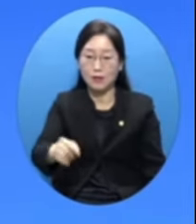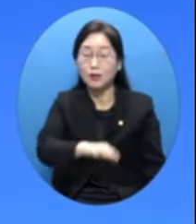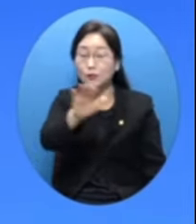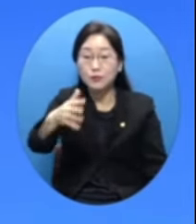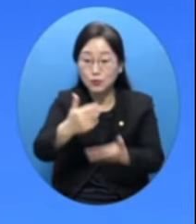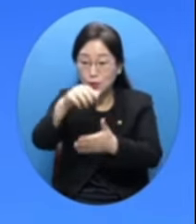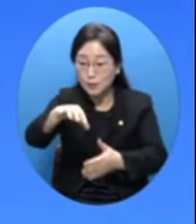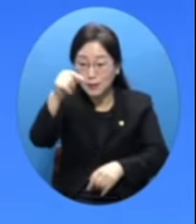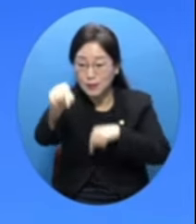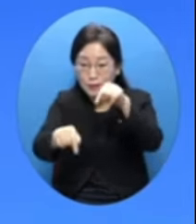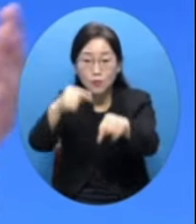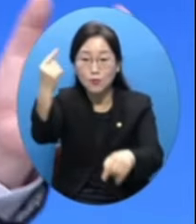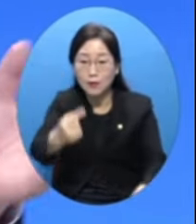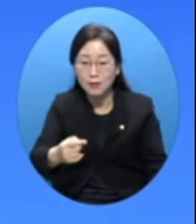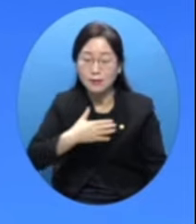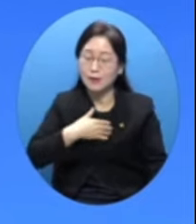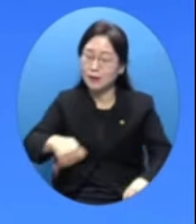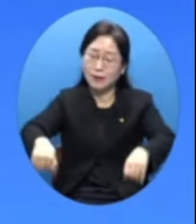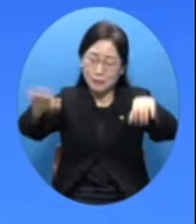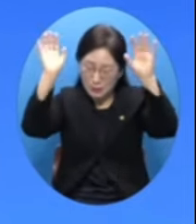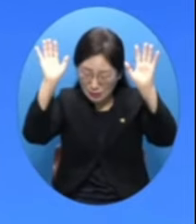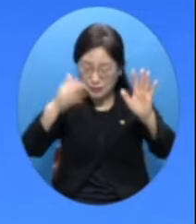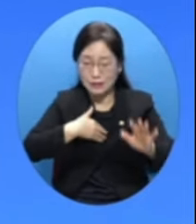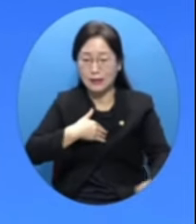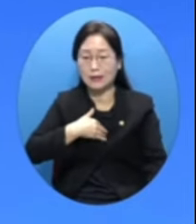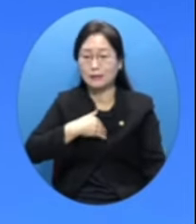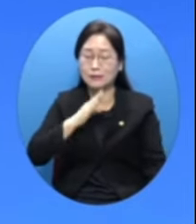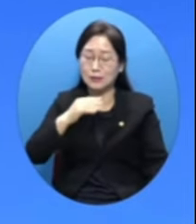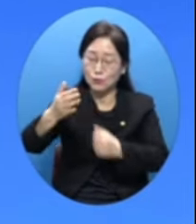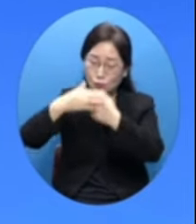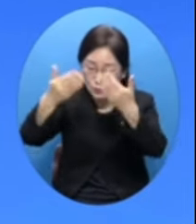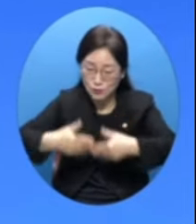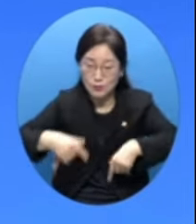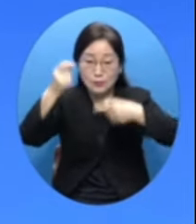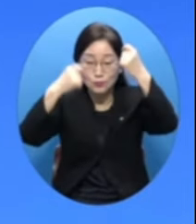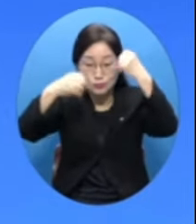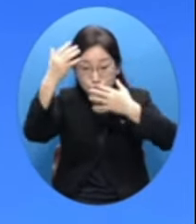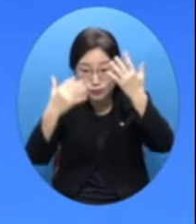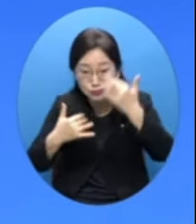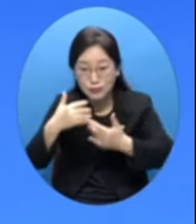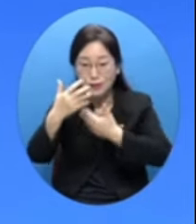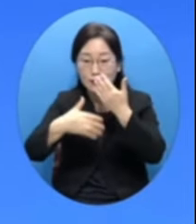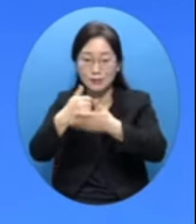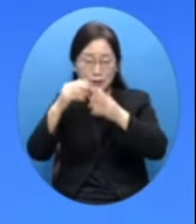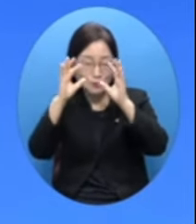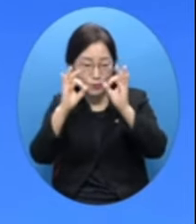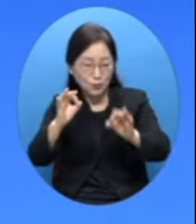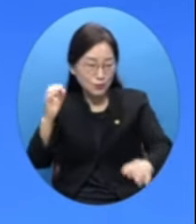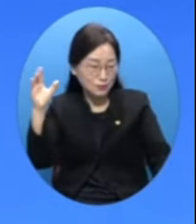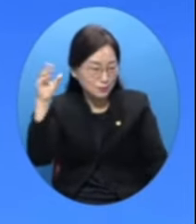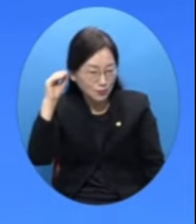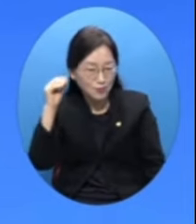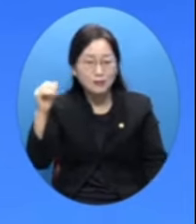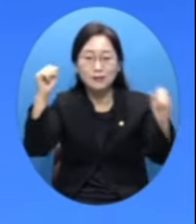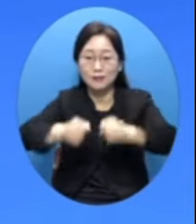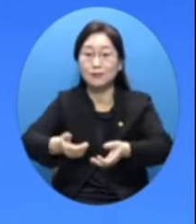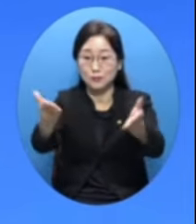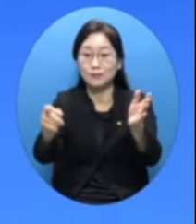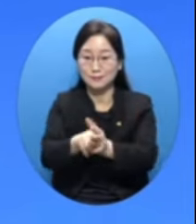앞에 나와서 난 할 수 없습니다. 주님만이 나의 도움이 되십니다. 눈물로 기도할 때 주님께서 우리의 기도를 들으시고 응답해 주시는